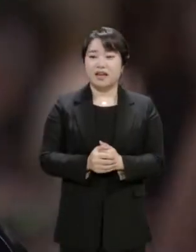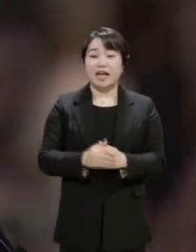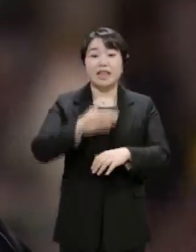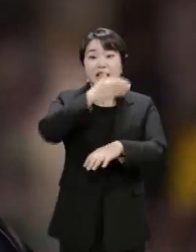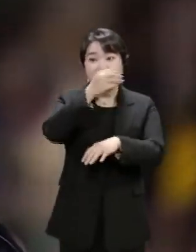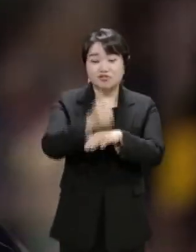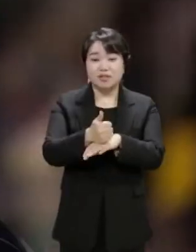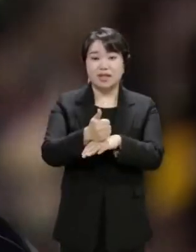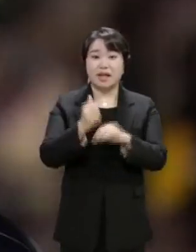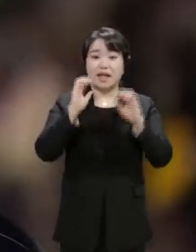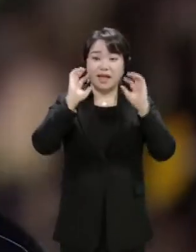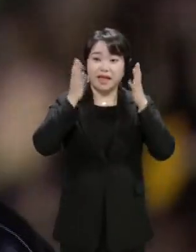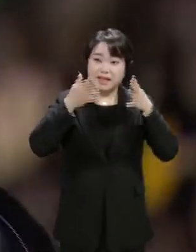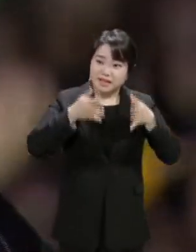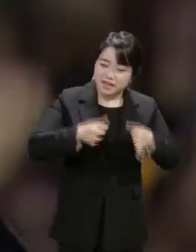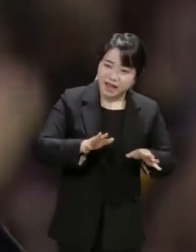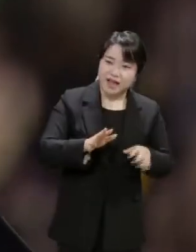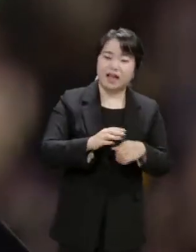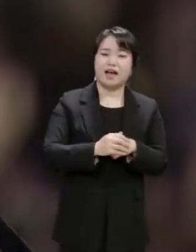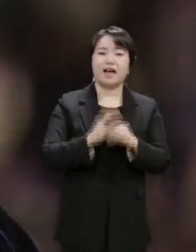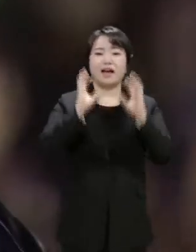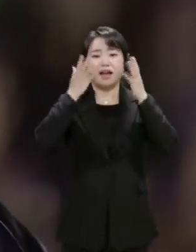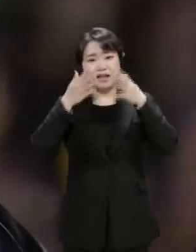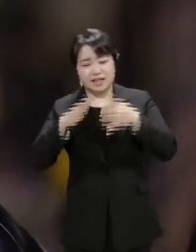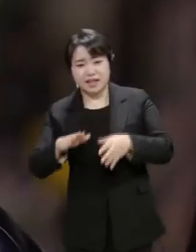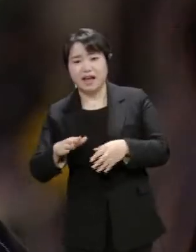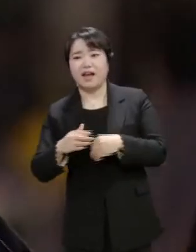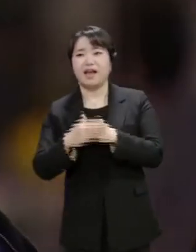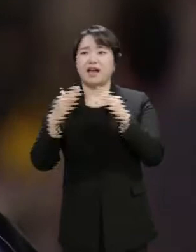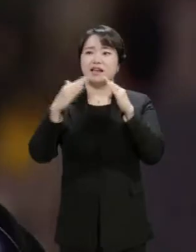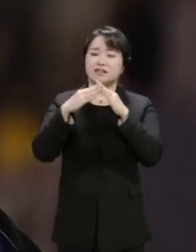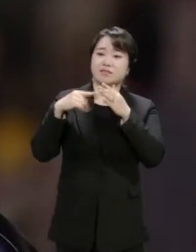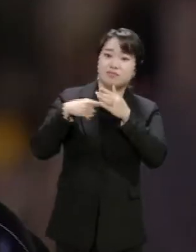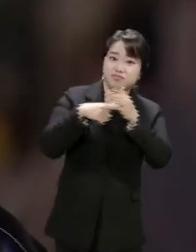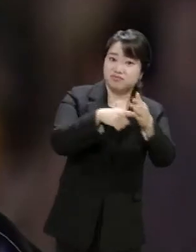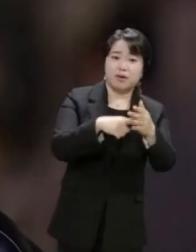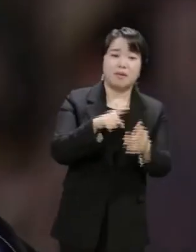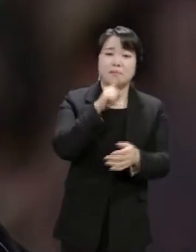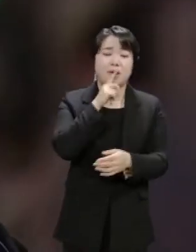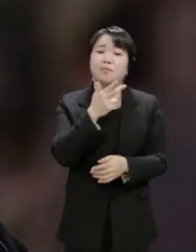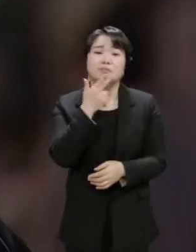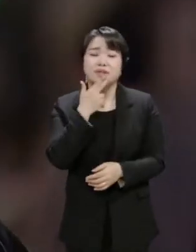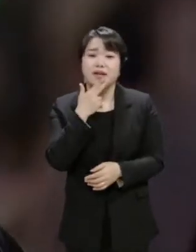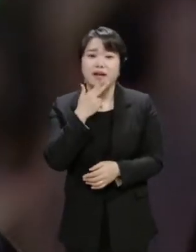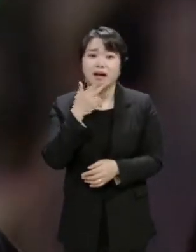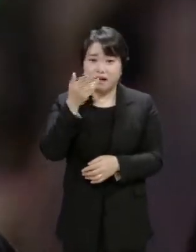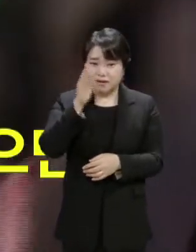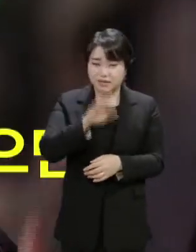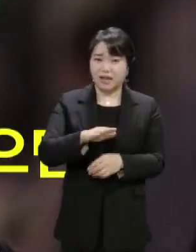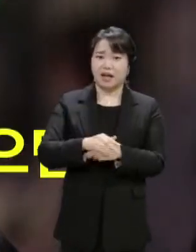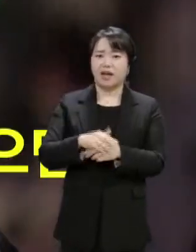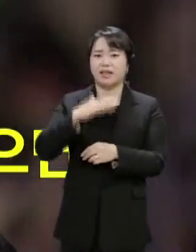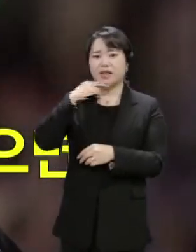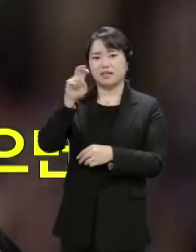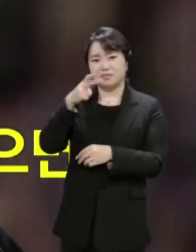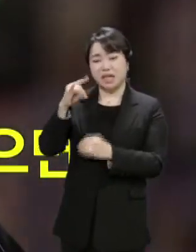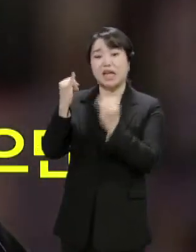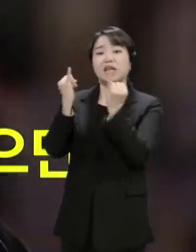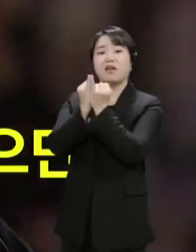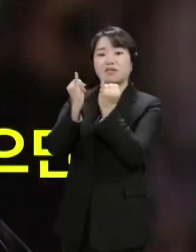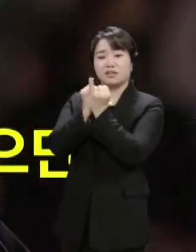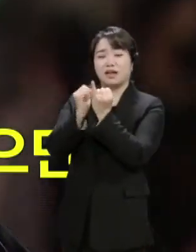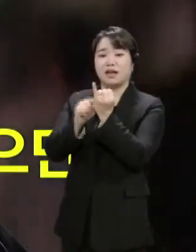나중에 뭐 아이를 가지시고 뭐 아이를 낳으시고 집안 살림을 꾸려가시고 이런 말을 별로 안 하는 것 같은데 뭔가 20대